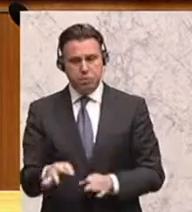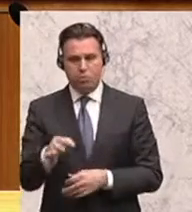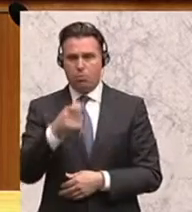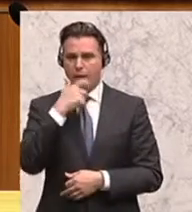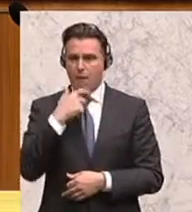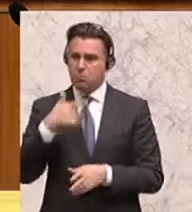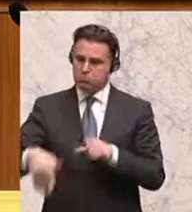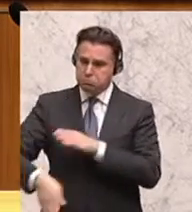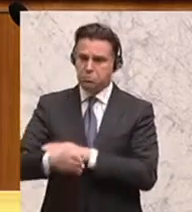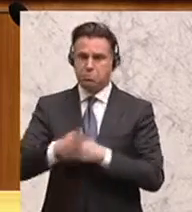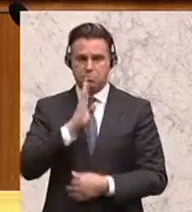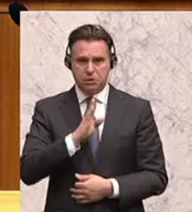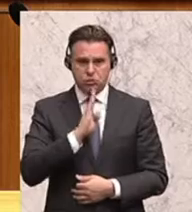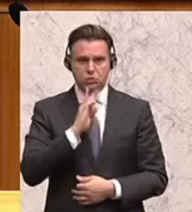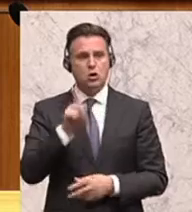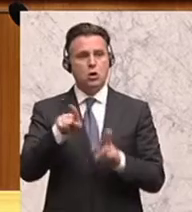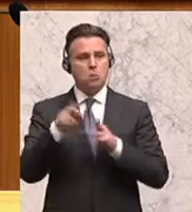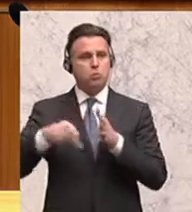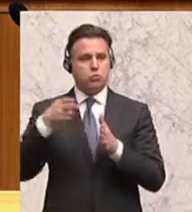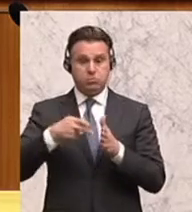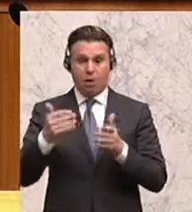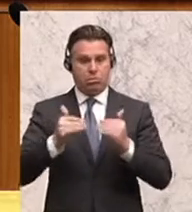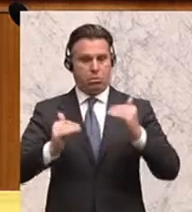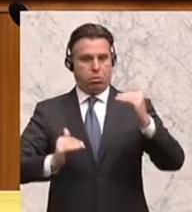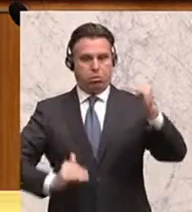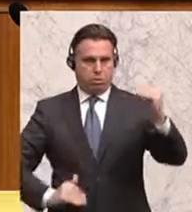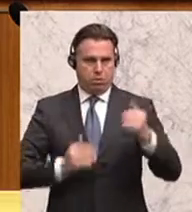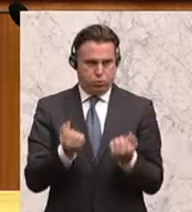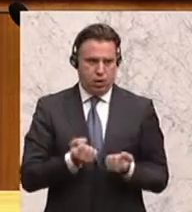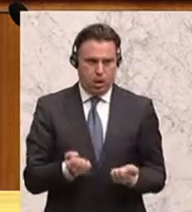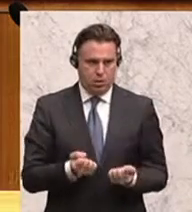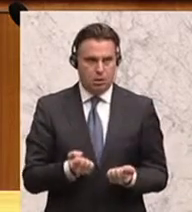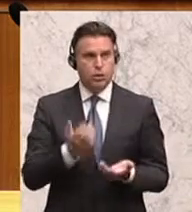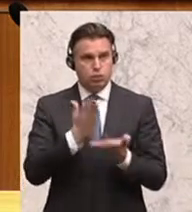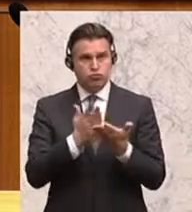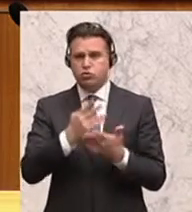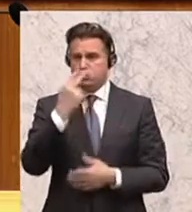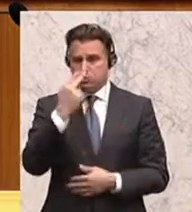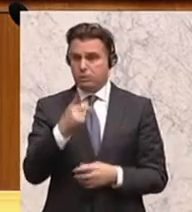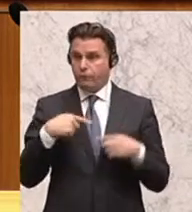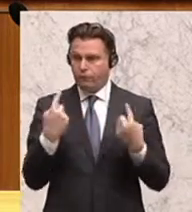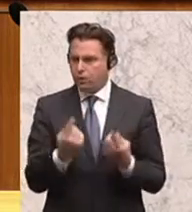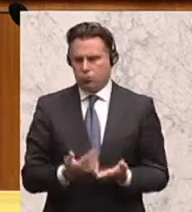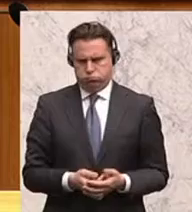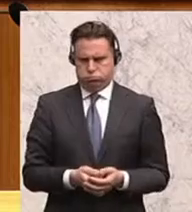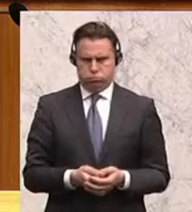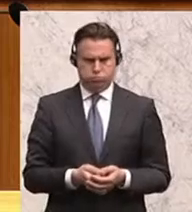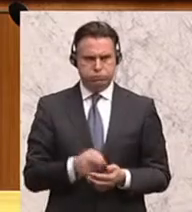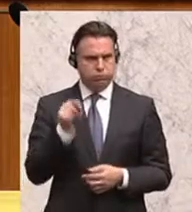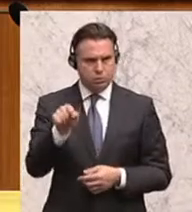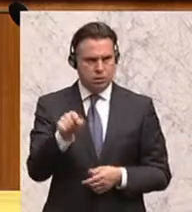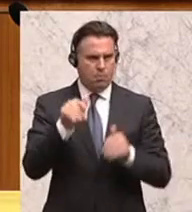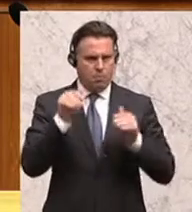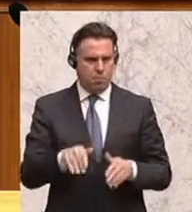pensionsantrittsalter der bundesbahn beamten immer größer eigentlich ein zustand wo wir alle sagen müssten wir